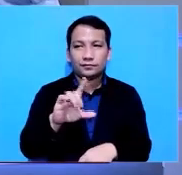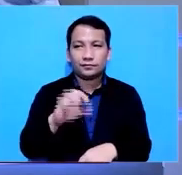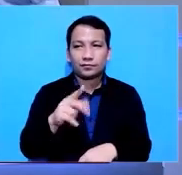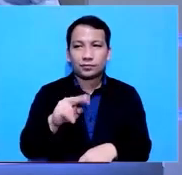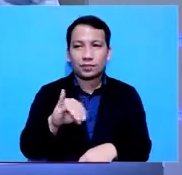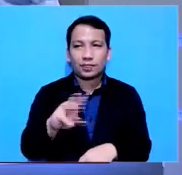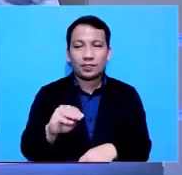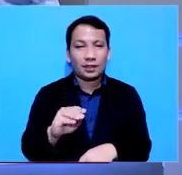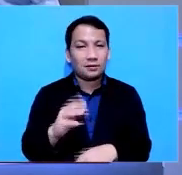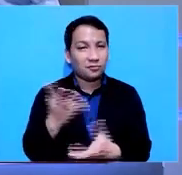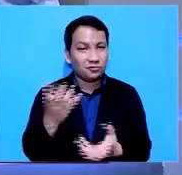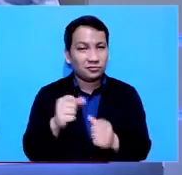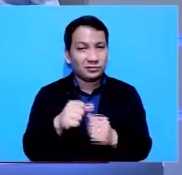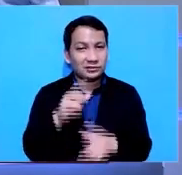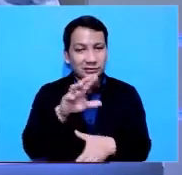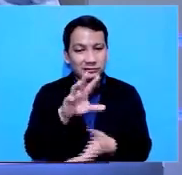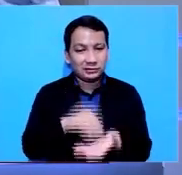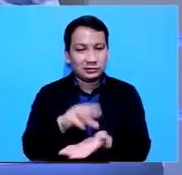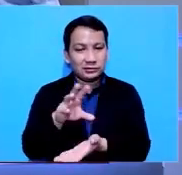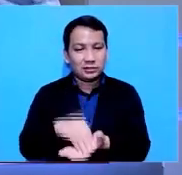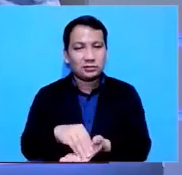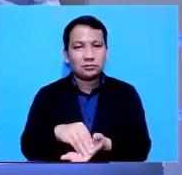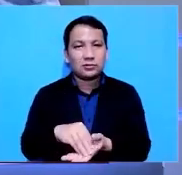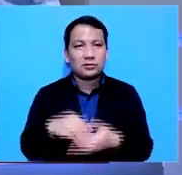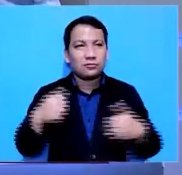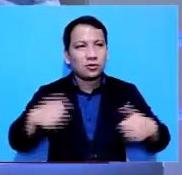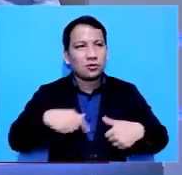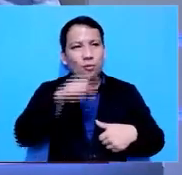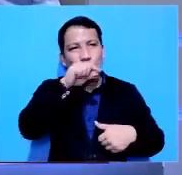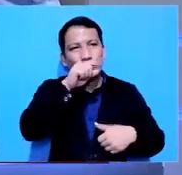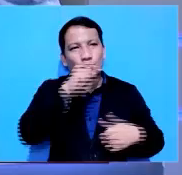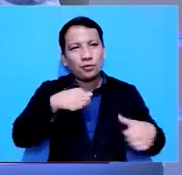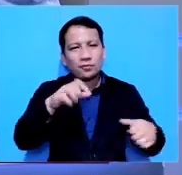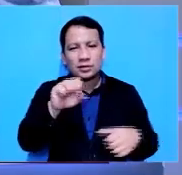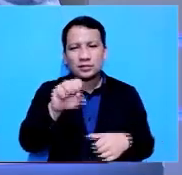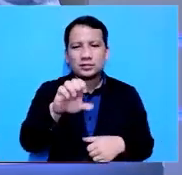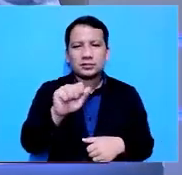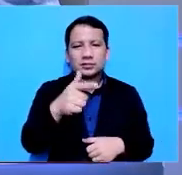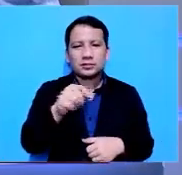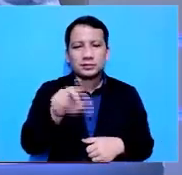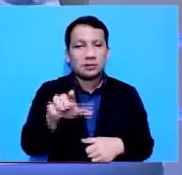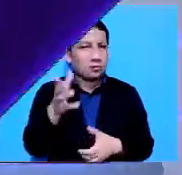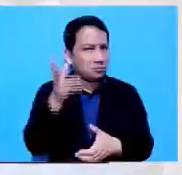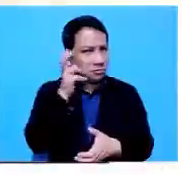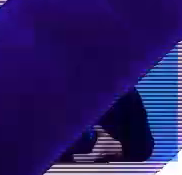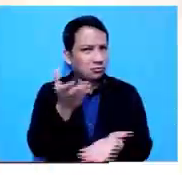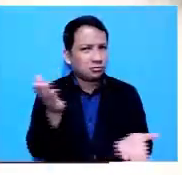Bok. Kinagaya nila ang huni ng ibong seagull. Ito po, pakinggan natin.